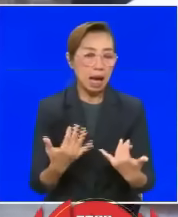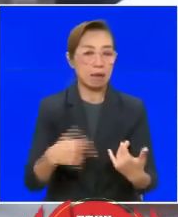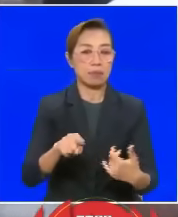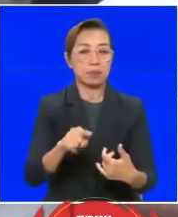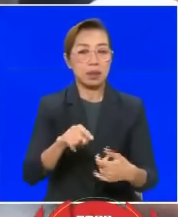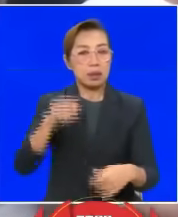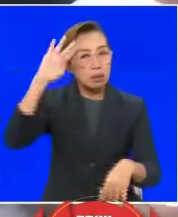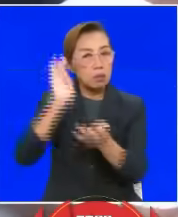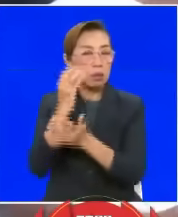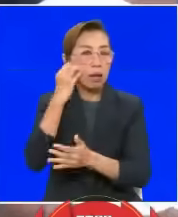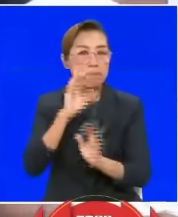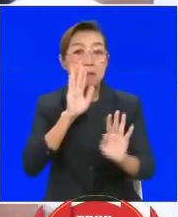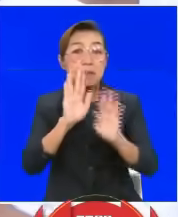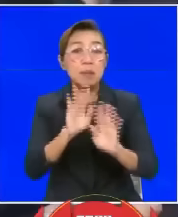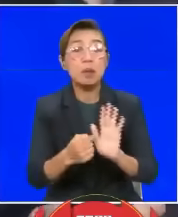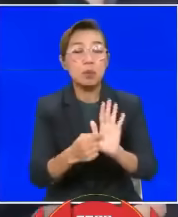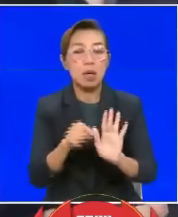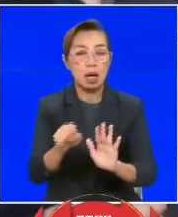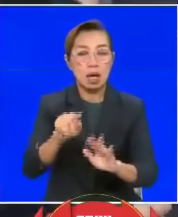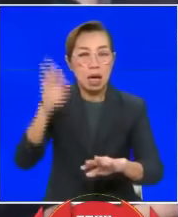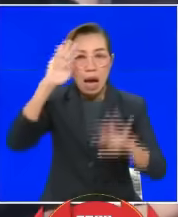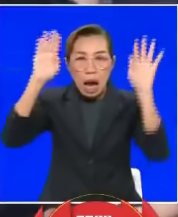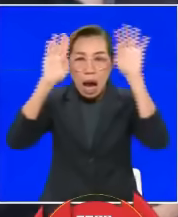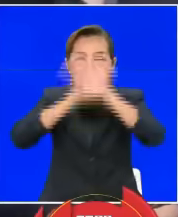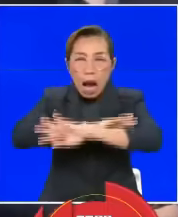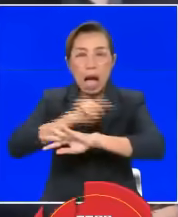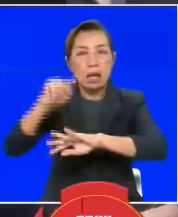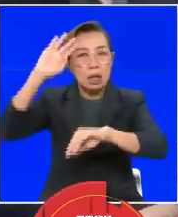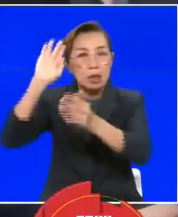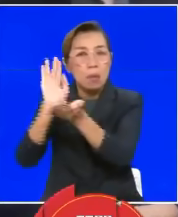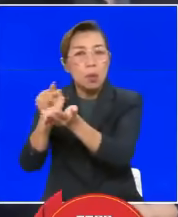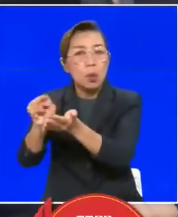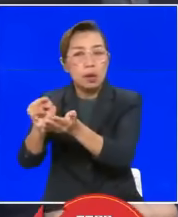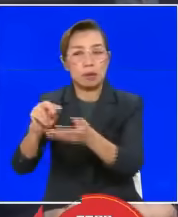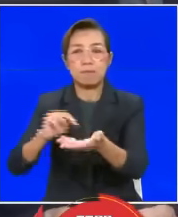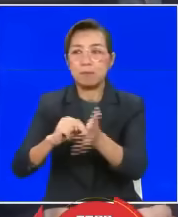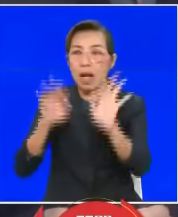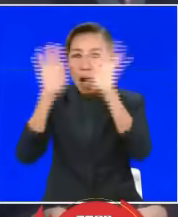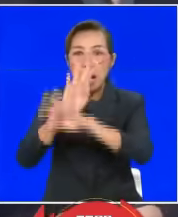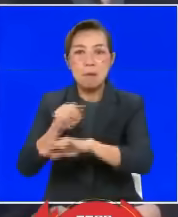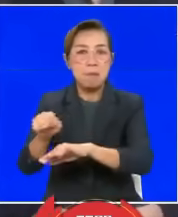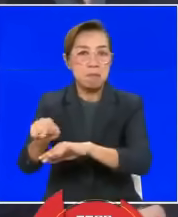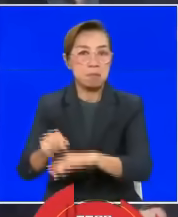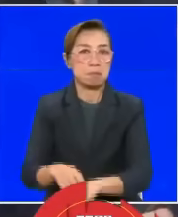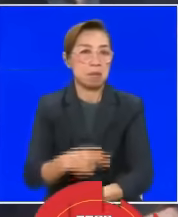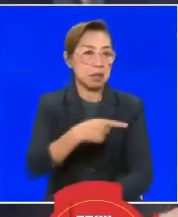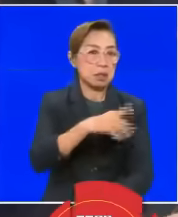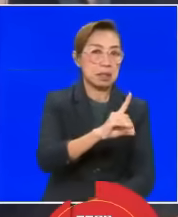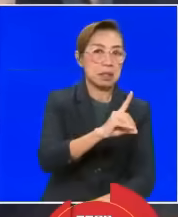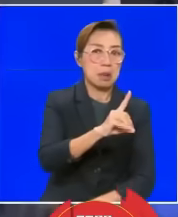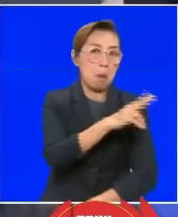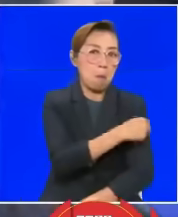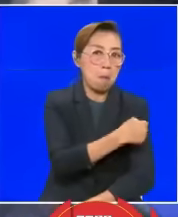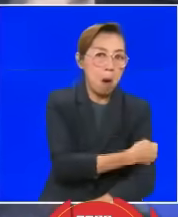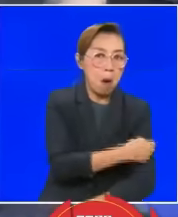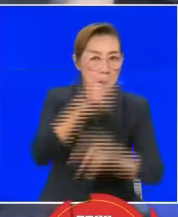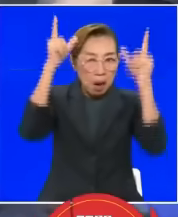ภาพเปรียบเทียบเหมือนกับพนักงานสอบสวนเนี่ยเป็นแค่บุรุษพยาบาลเตรียมเครื่องไม้เครื่องมือไม่ได้เป็น DSIหรือปปชที่เปรียบเหมือน